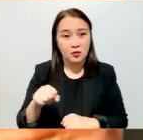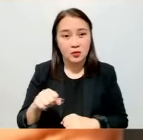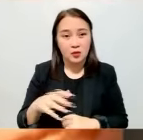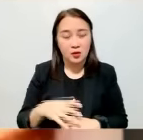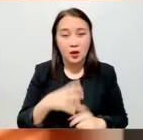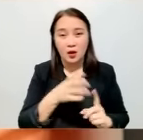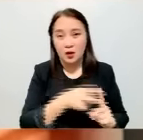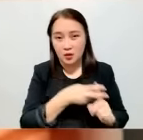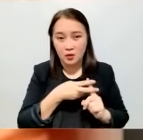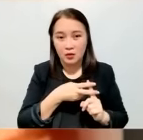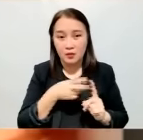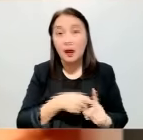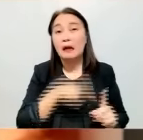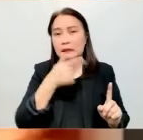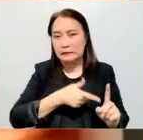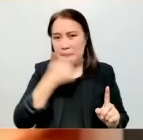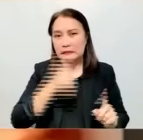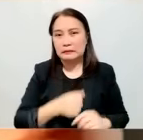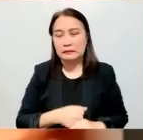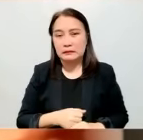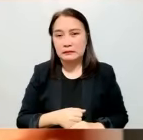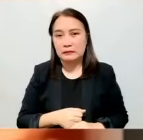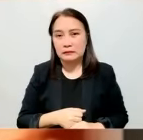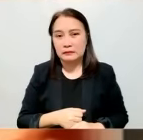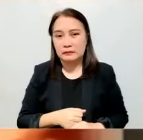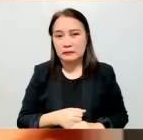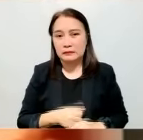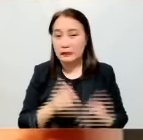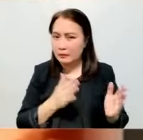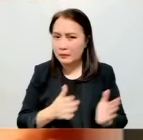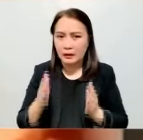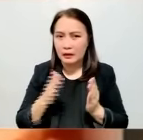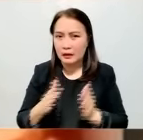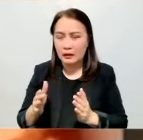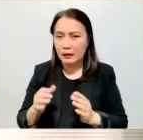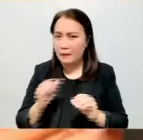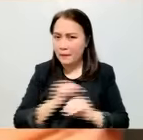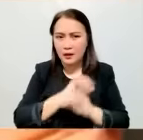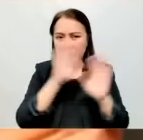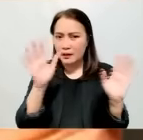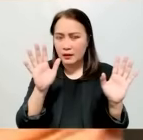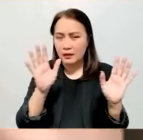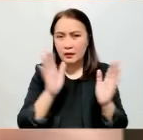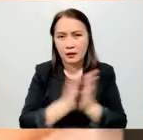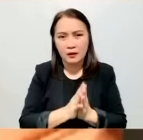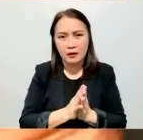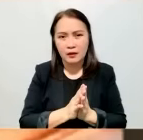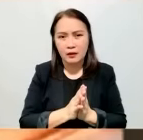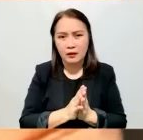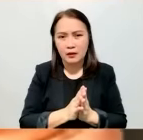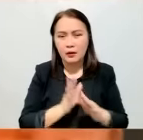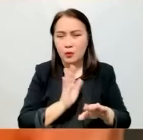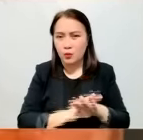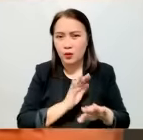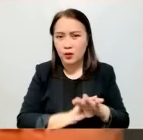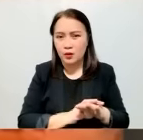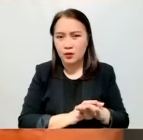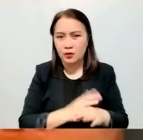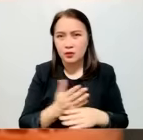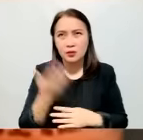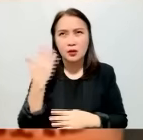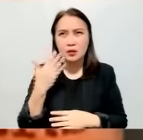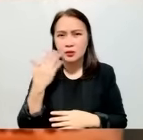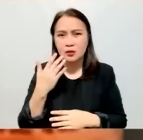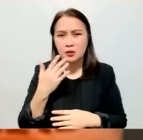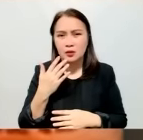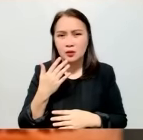lang nila kami, papatay na lang nila kami. Na malinaw yung mga banta. Tapos mayroon na rin kaming incidences